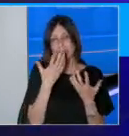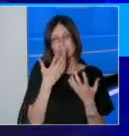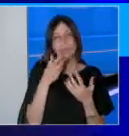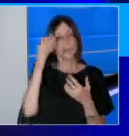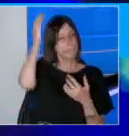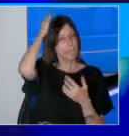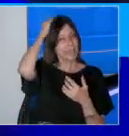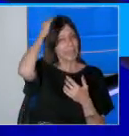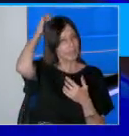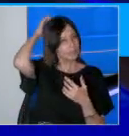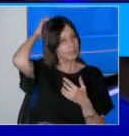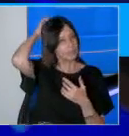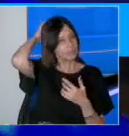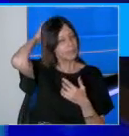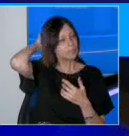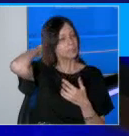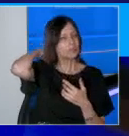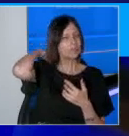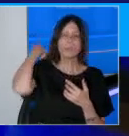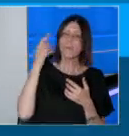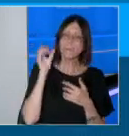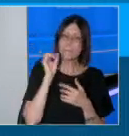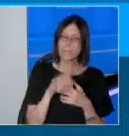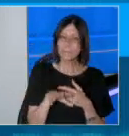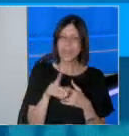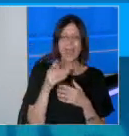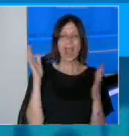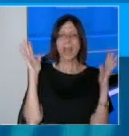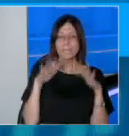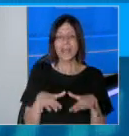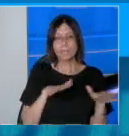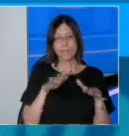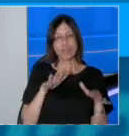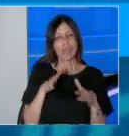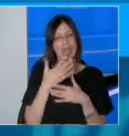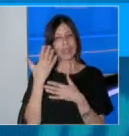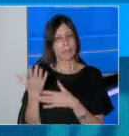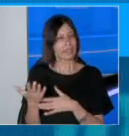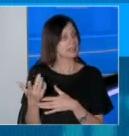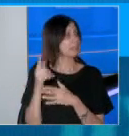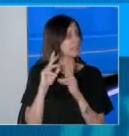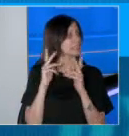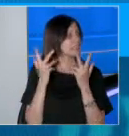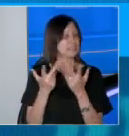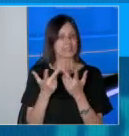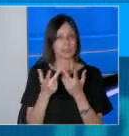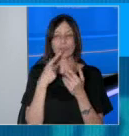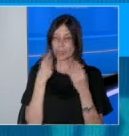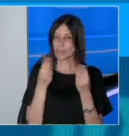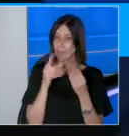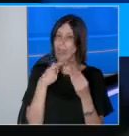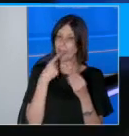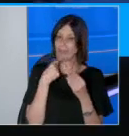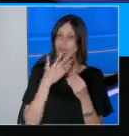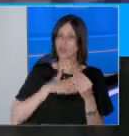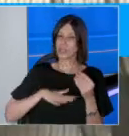בנט בא בשורה תחתונה להפיל את ממשלת הימין, את הציבור הימני. את הדברים האלו אמרת, אבל אני